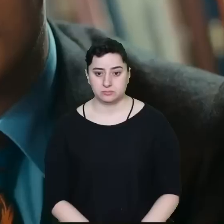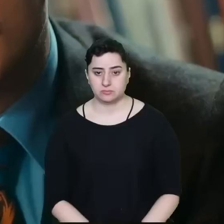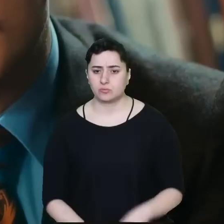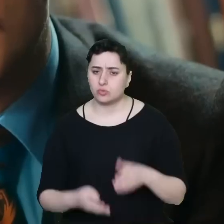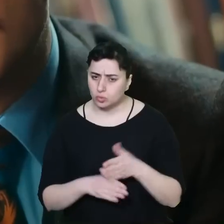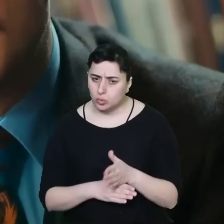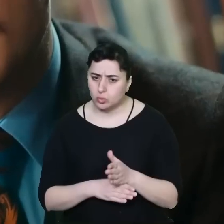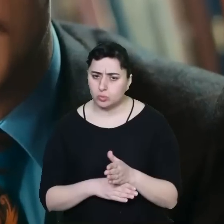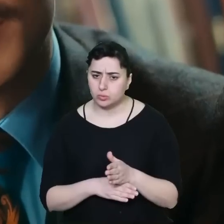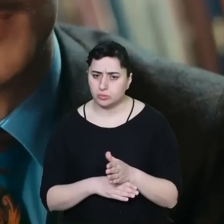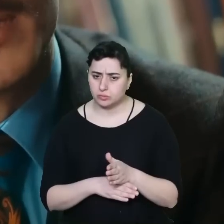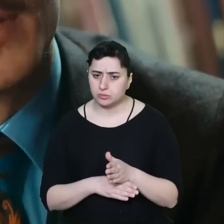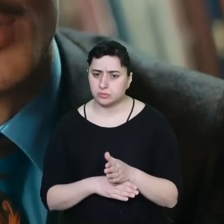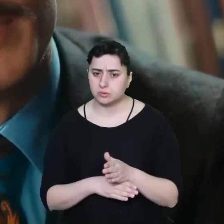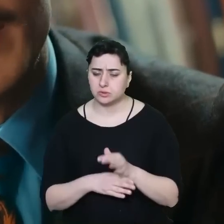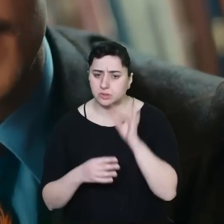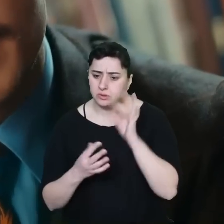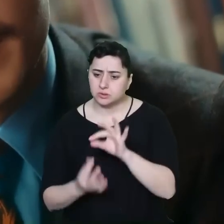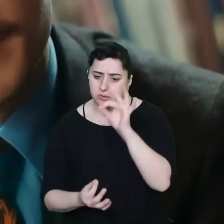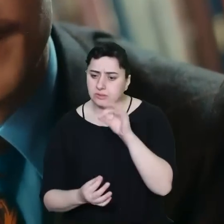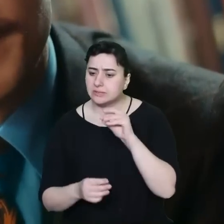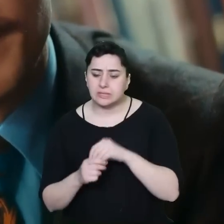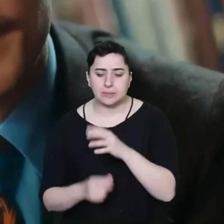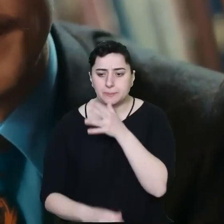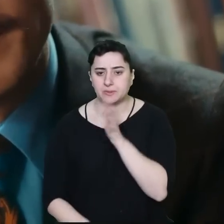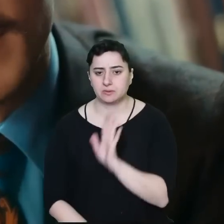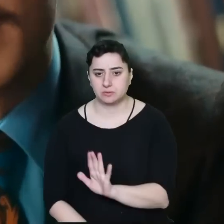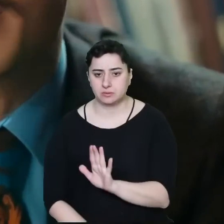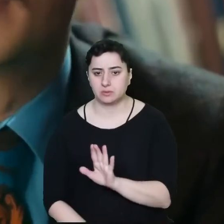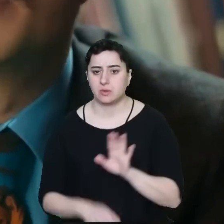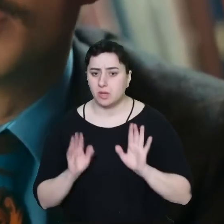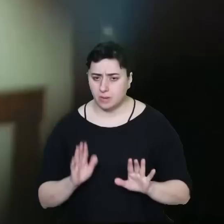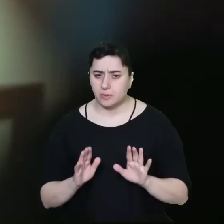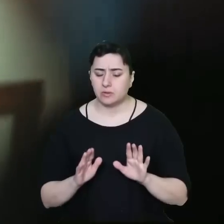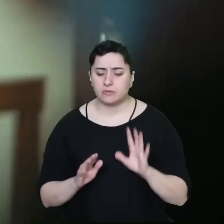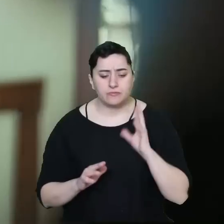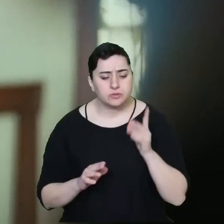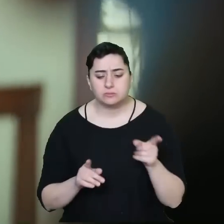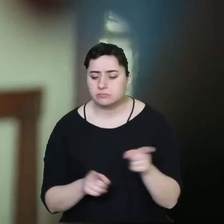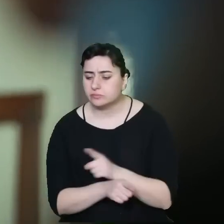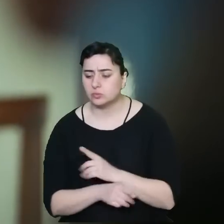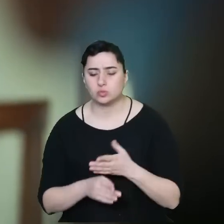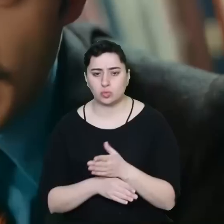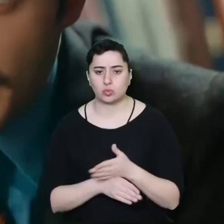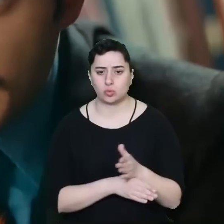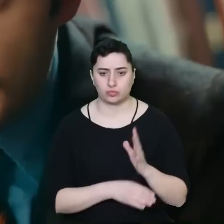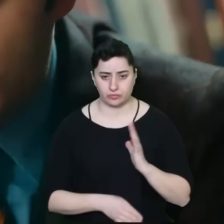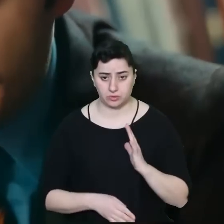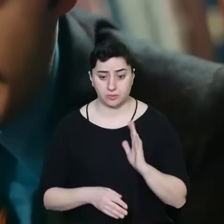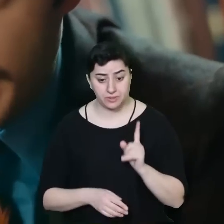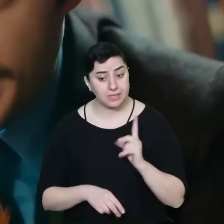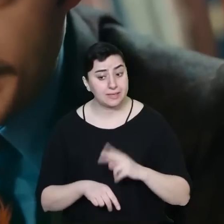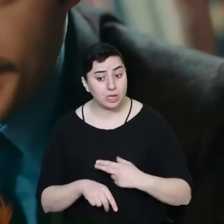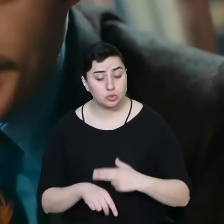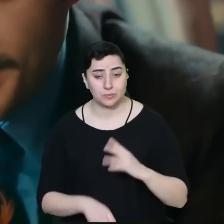Doğru. Kişinin kendine göre bildiği şeydir. Aslına bakarsan birçok doğru vardır. Bir de